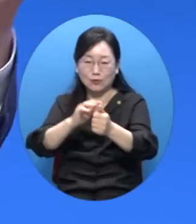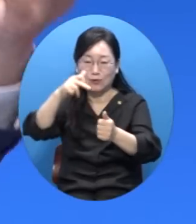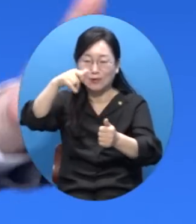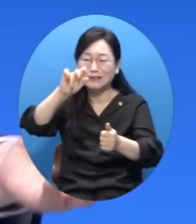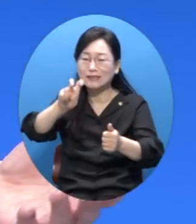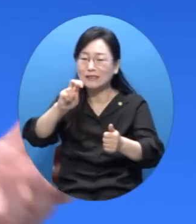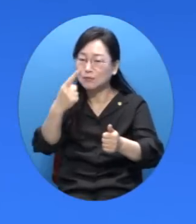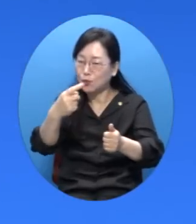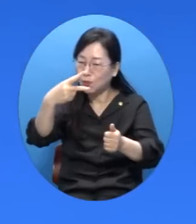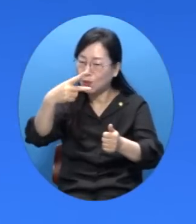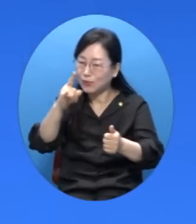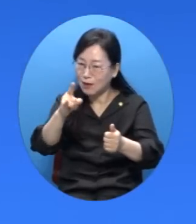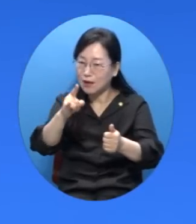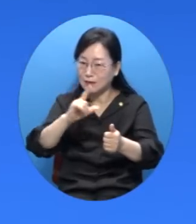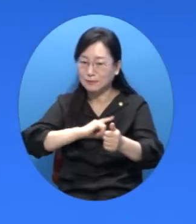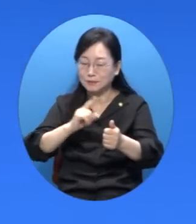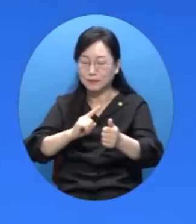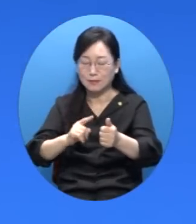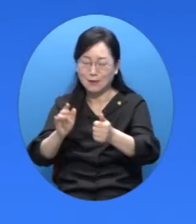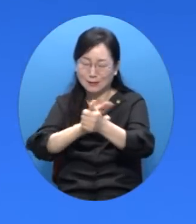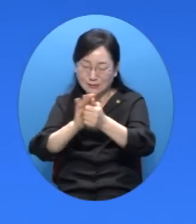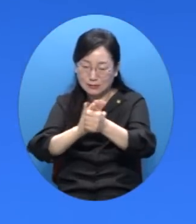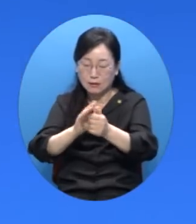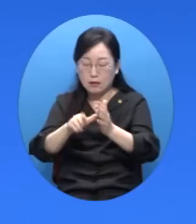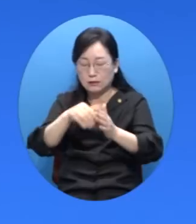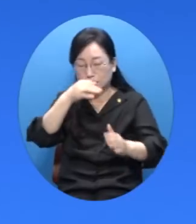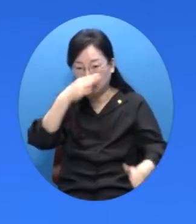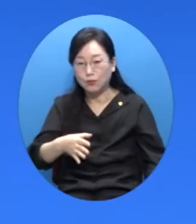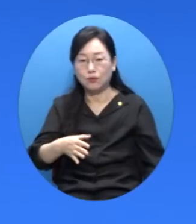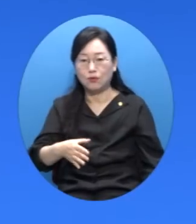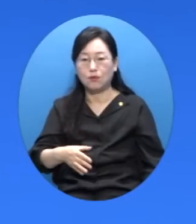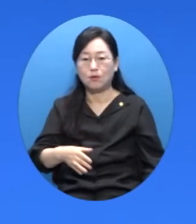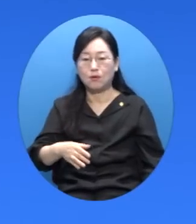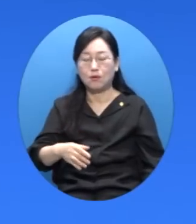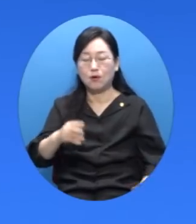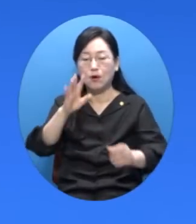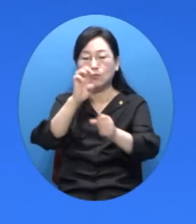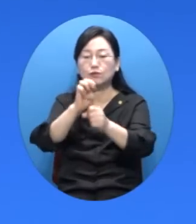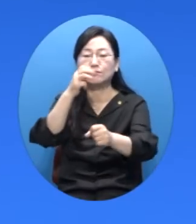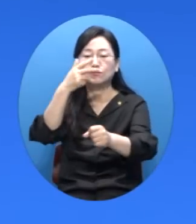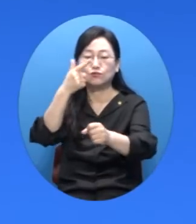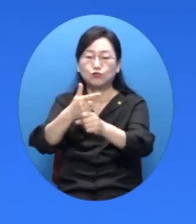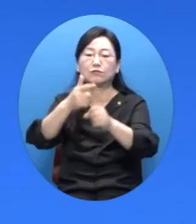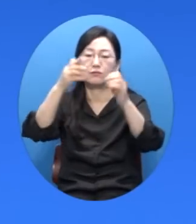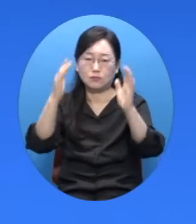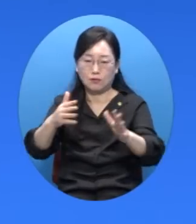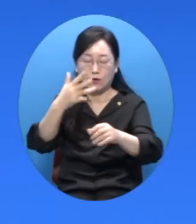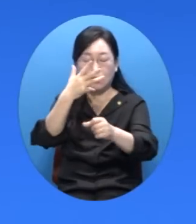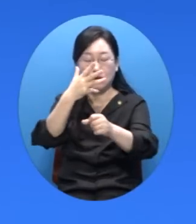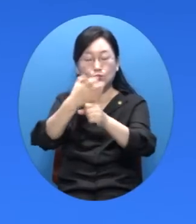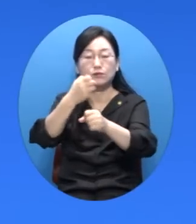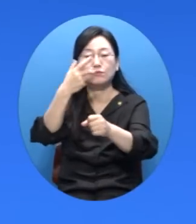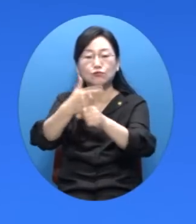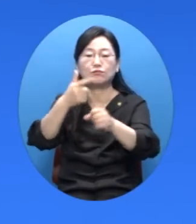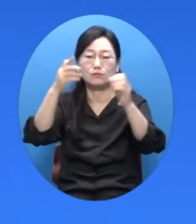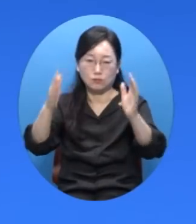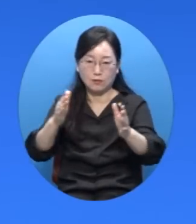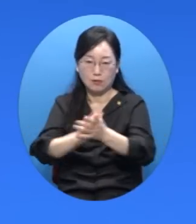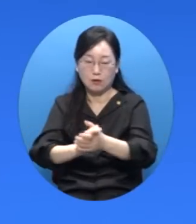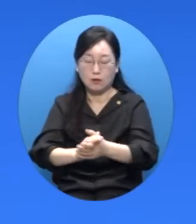말하는 걸 잘, 무슨 내용인지 잘 아실 것입니다. 그래서 96시간 치료 받고 나니까 메스꺼려서 뭘 먹어도